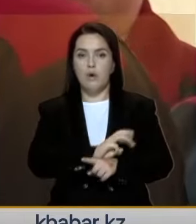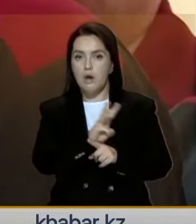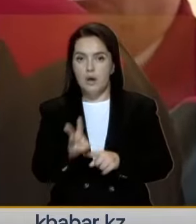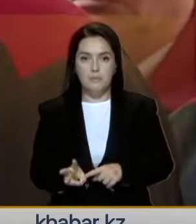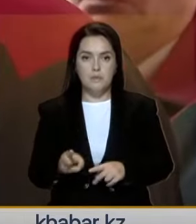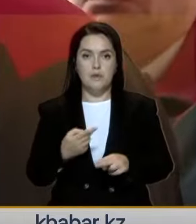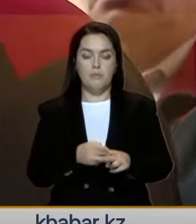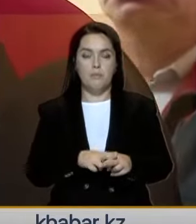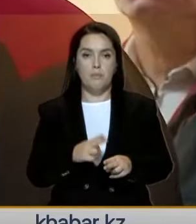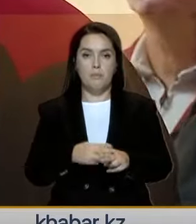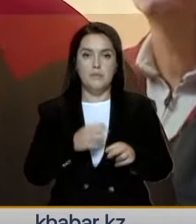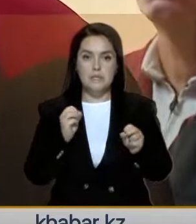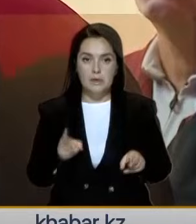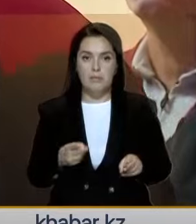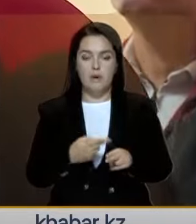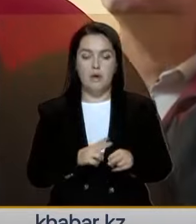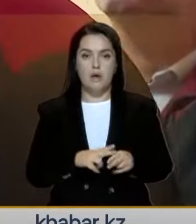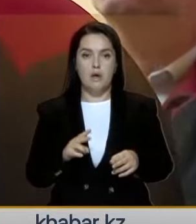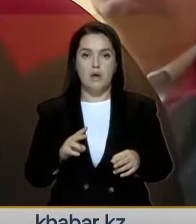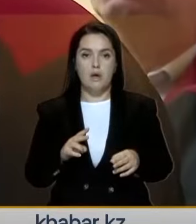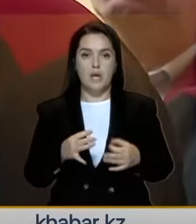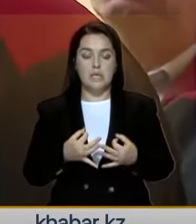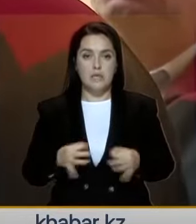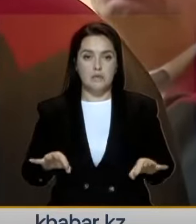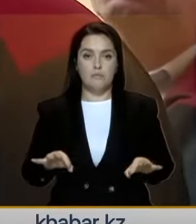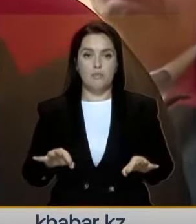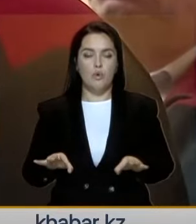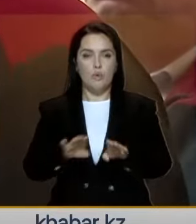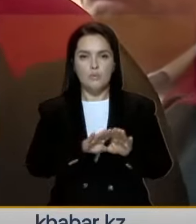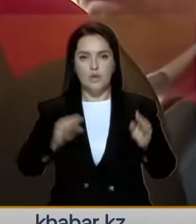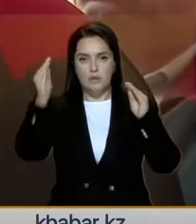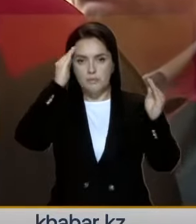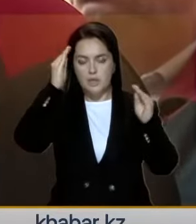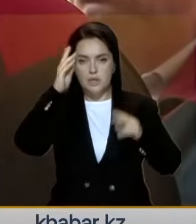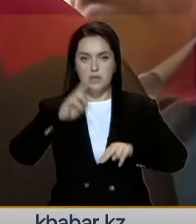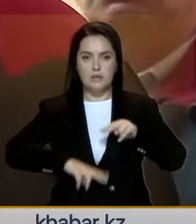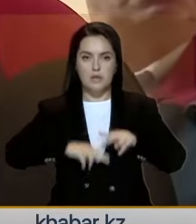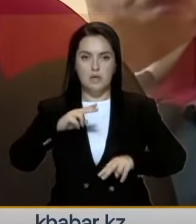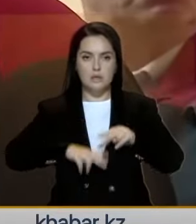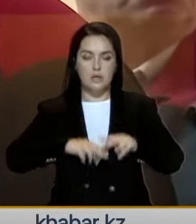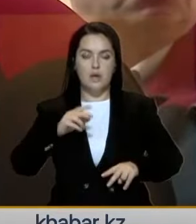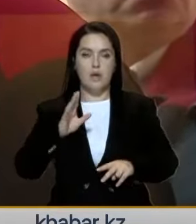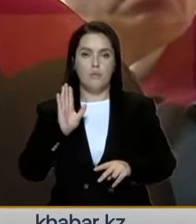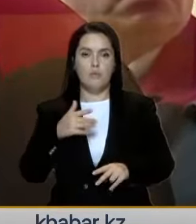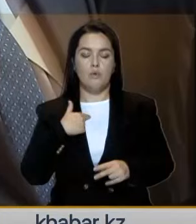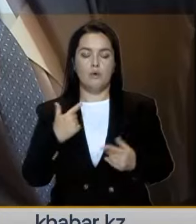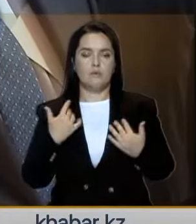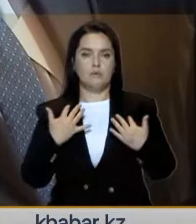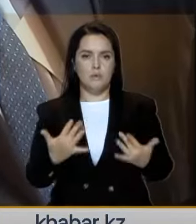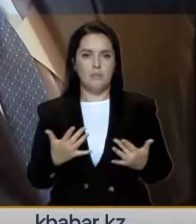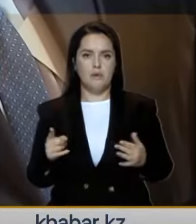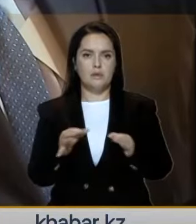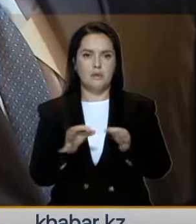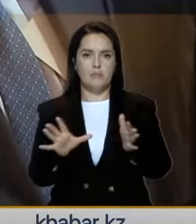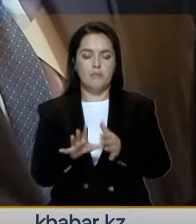стратегической безопасности и независимости этот сектор. Поэтому общее мнение, строительство атомной электрической станции нам необходимо.